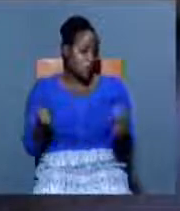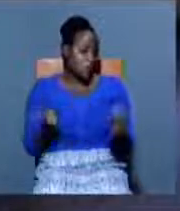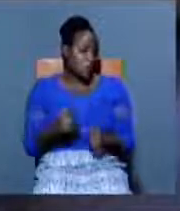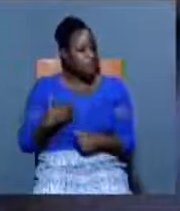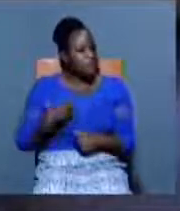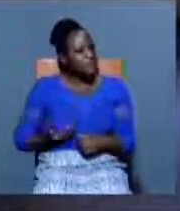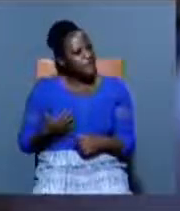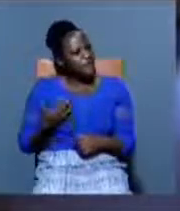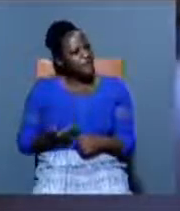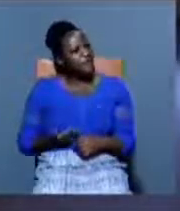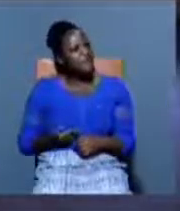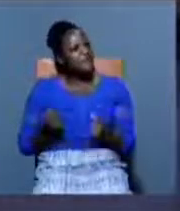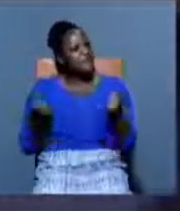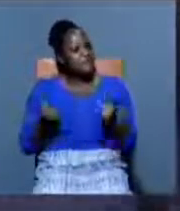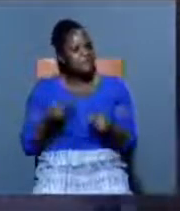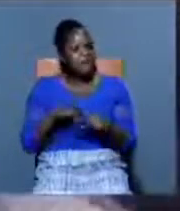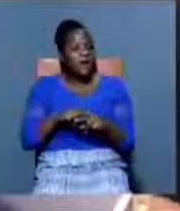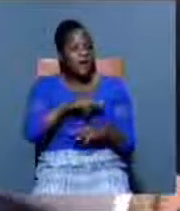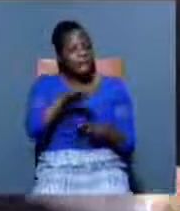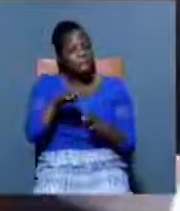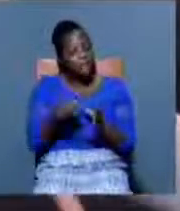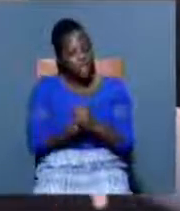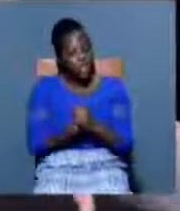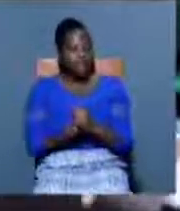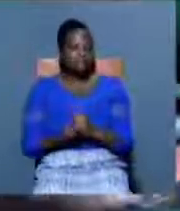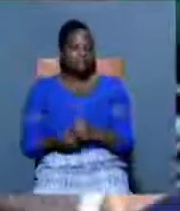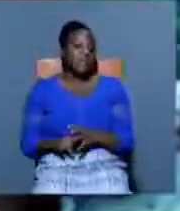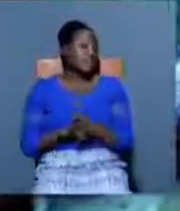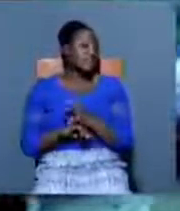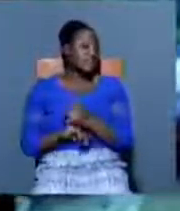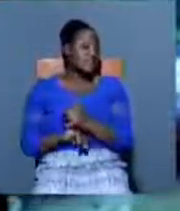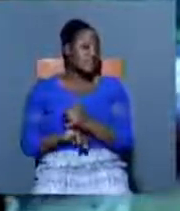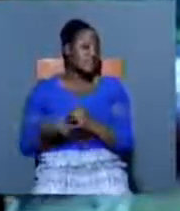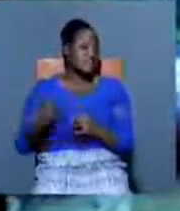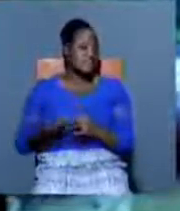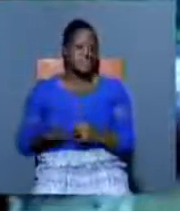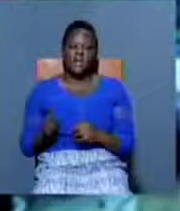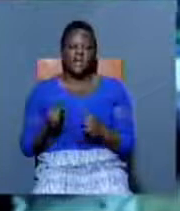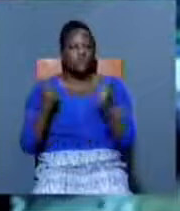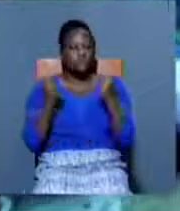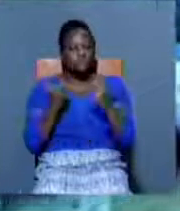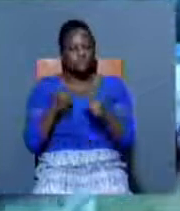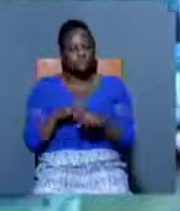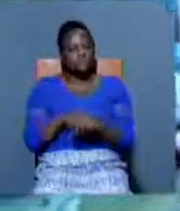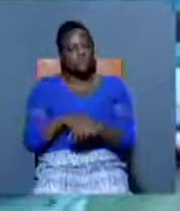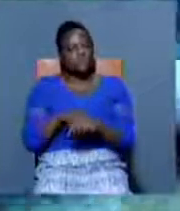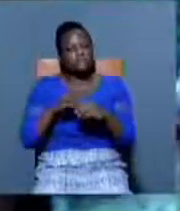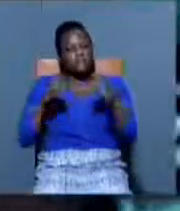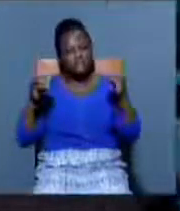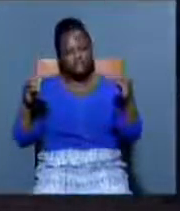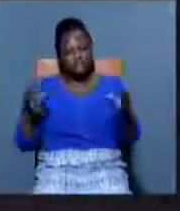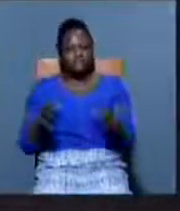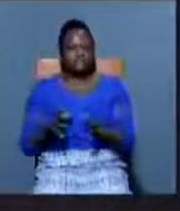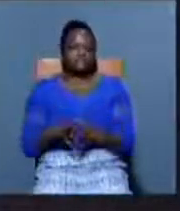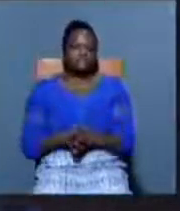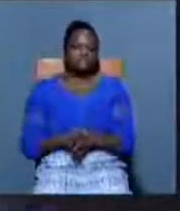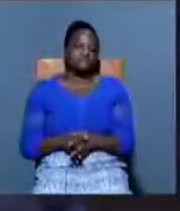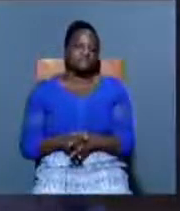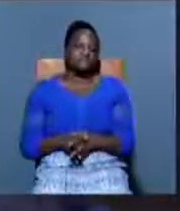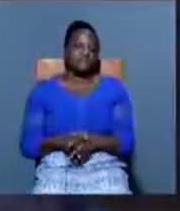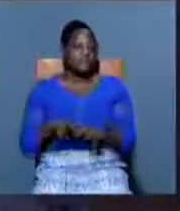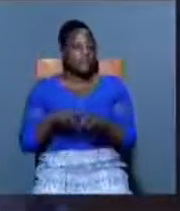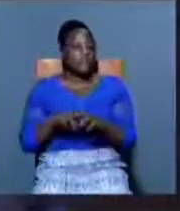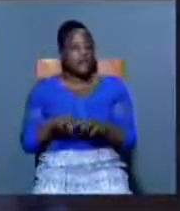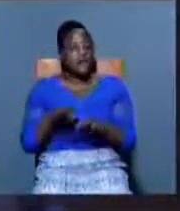kukaa pamoja. Wewe angalia hata marafiki wa kike, hawadumu muda mrefu. Wanawake kwa mwanamke wakikaa pamoja, shida yao ni